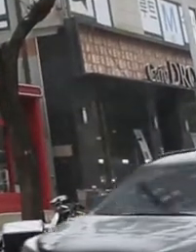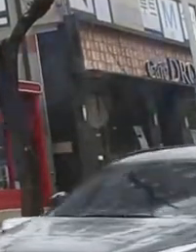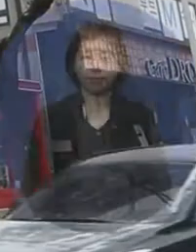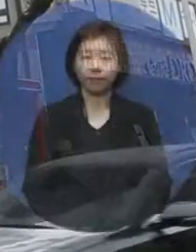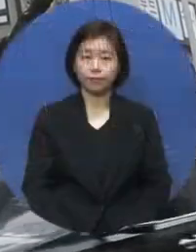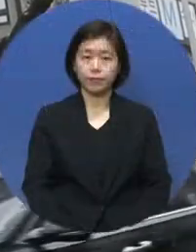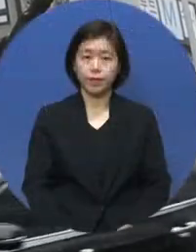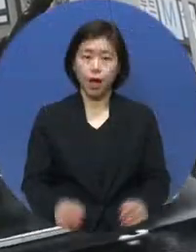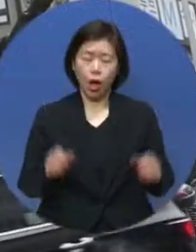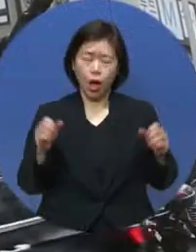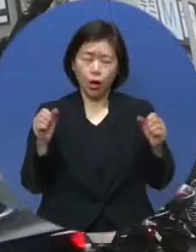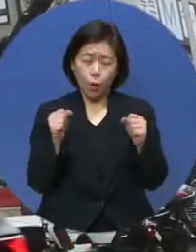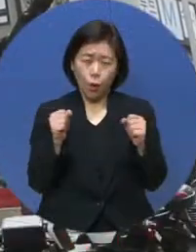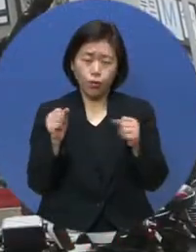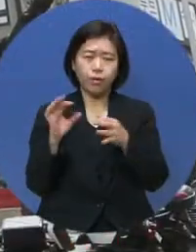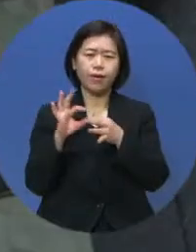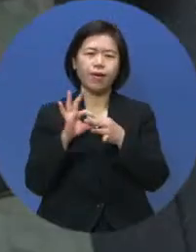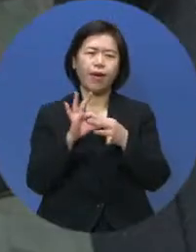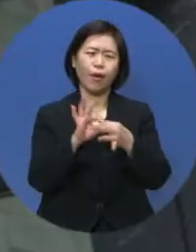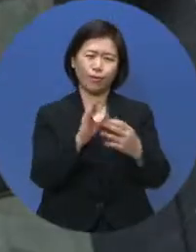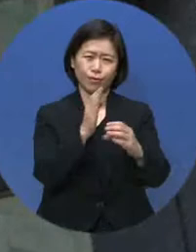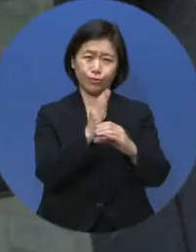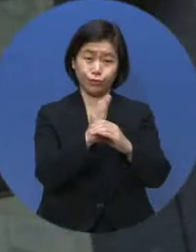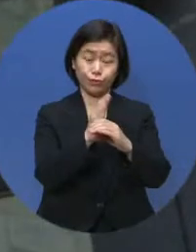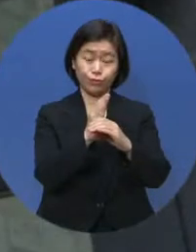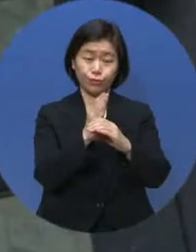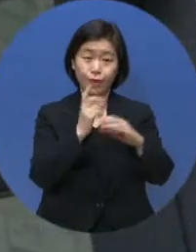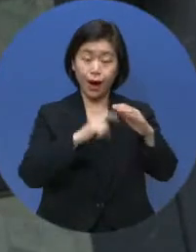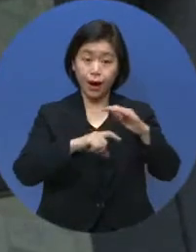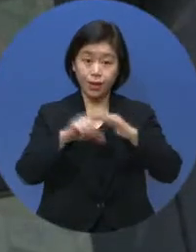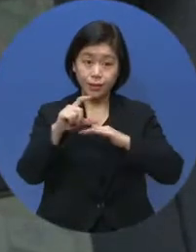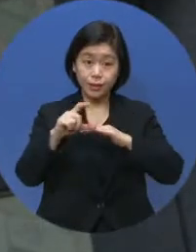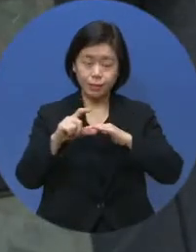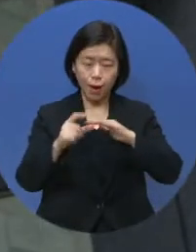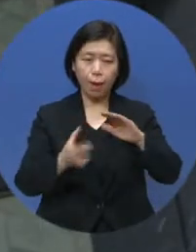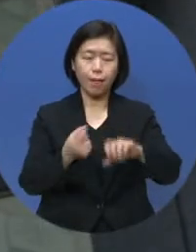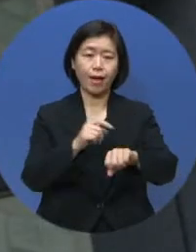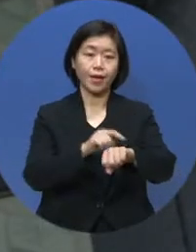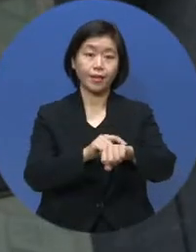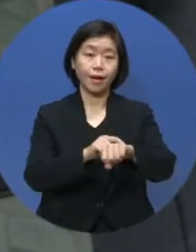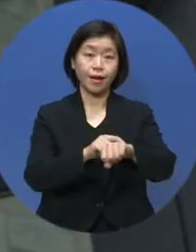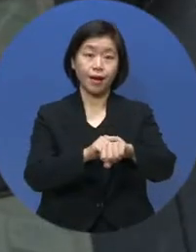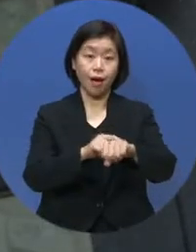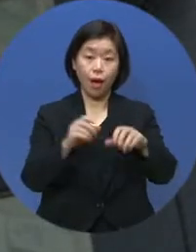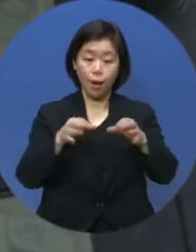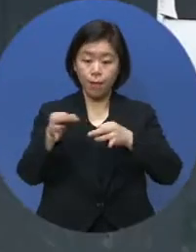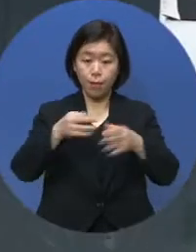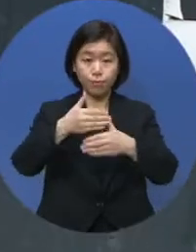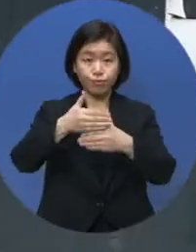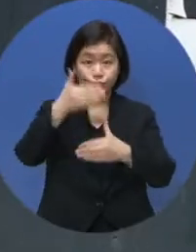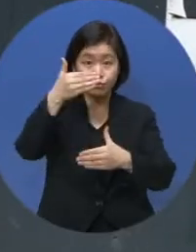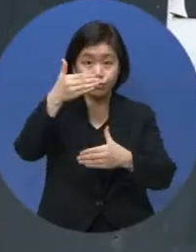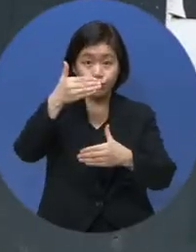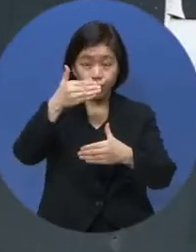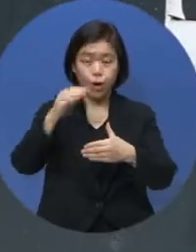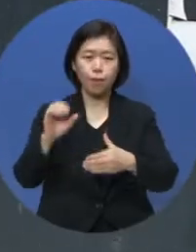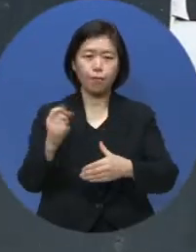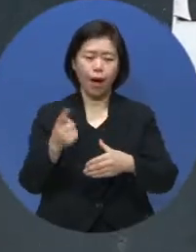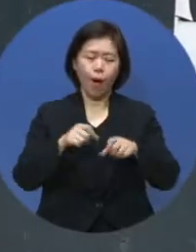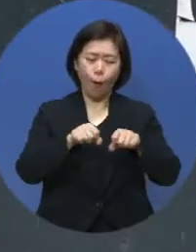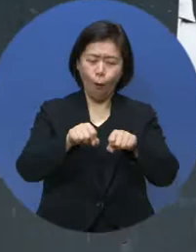아직 겨울이 가시지 않은 이른 아침. 오픈 준비로 바쁜 한 사람을 만날 수 있었는데요.